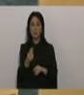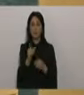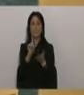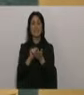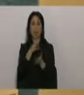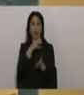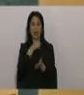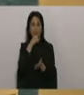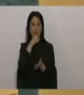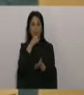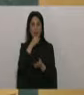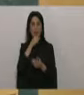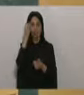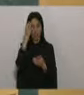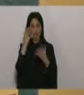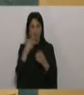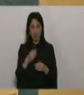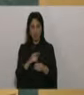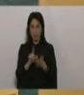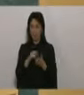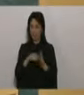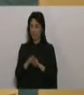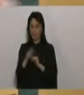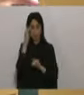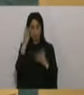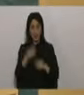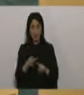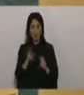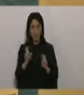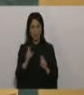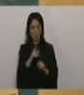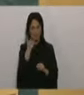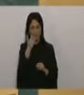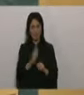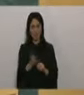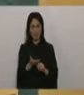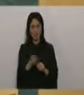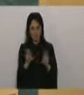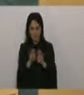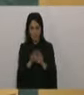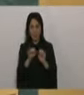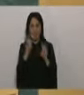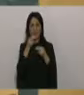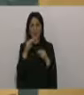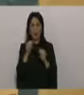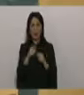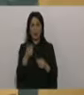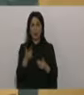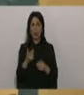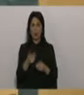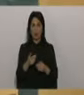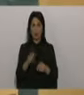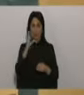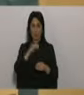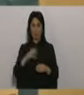საპენსიო ასაკში. შავი დღის დადგომა რას ნიშნავს? ან ამ თემასთან შეხება როგორ შეიძლება? ამ თემას როგორ უნდა ებრძოლოთ? როცა